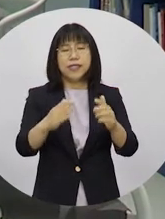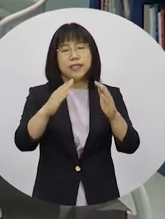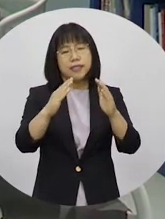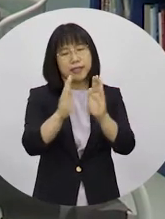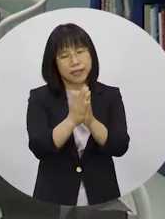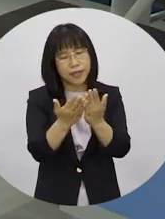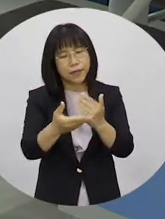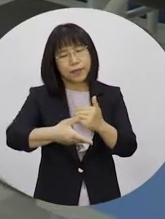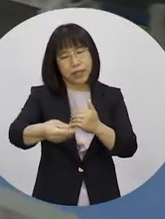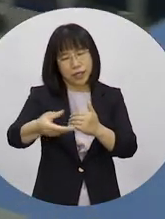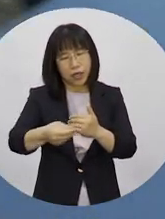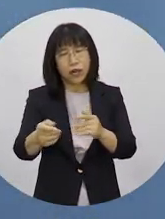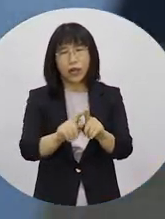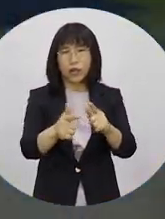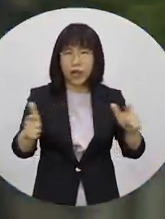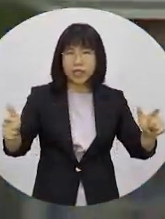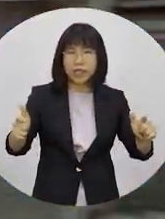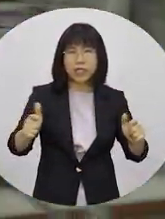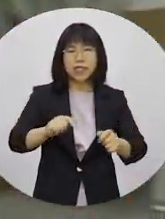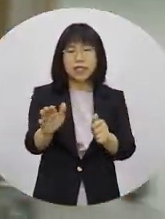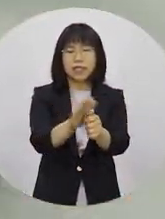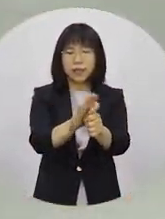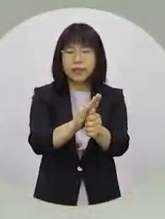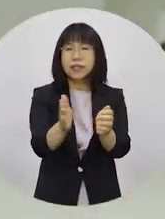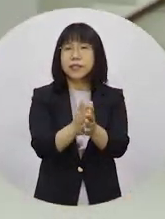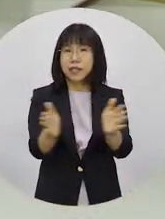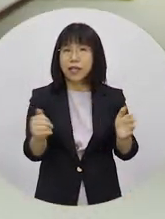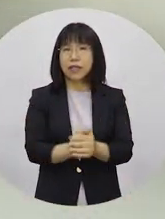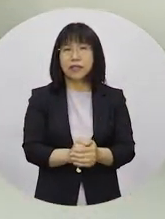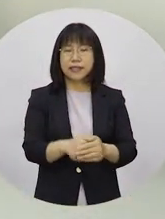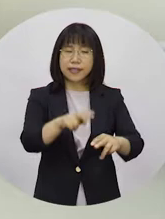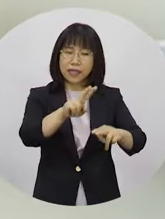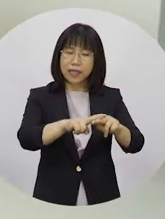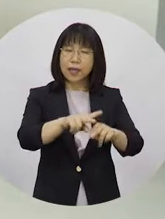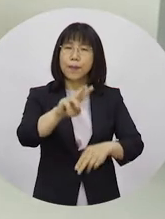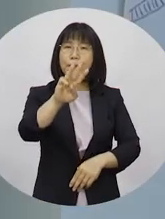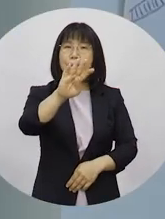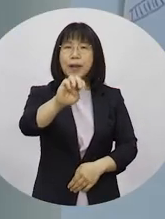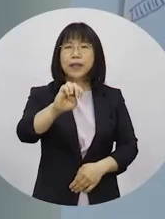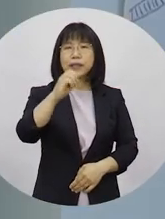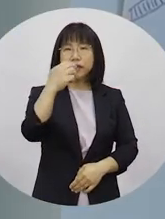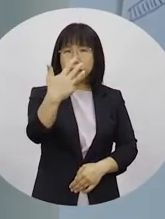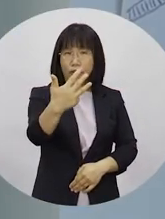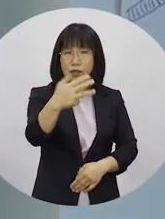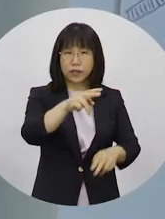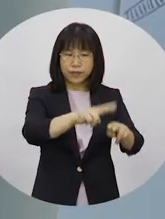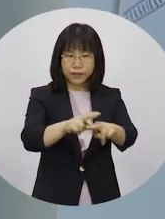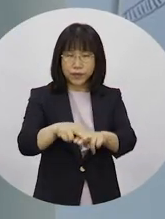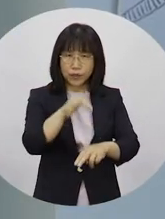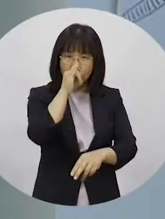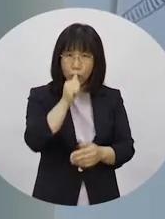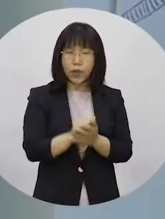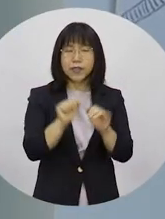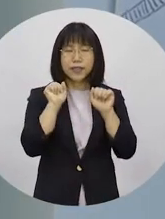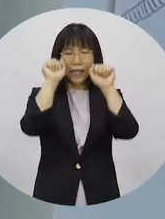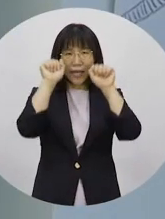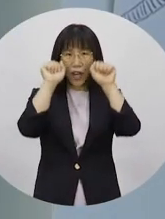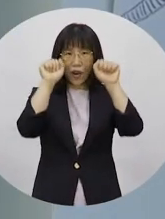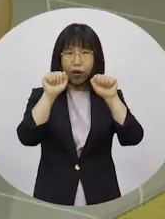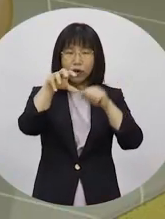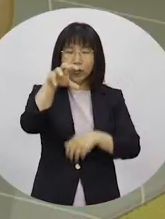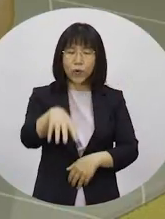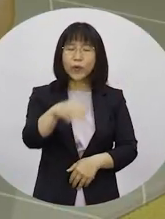서비스를 시작했습니다. 도서관에는 48석의 열람석과 독서문화 프로그램실, 체력단련실도